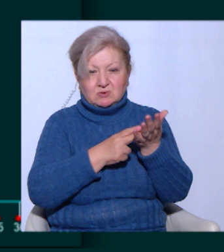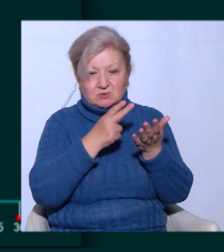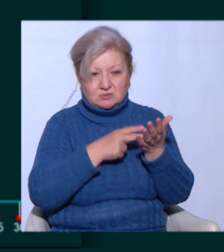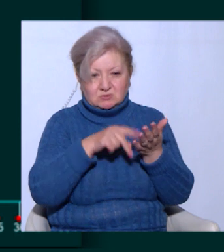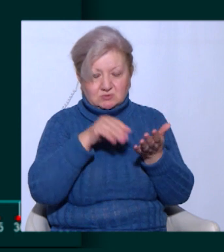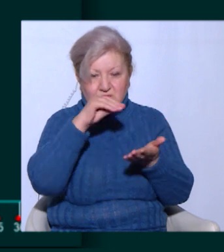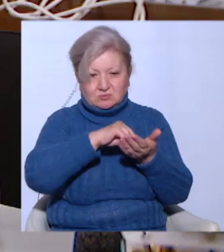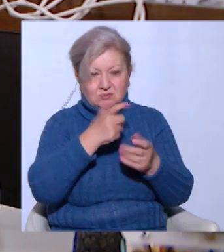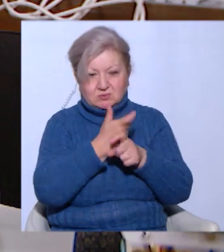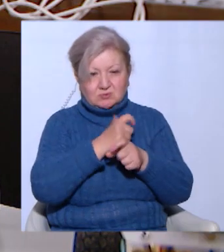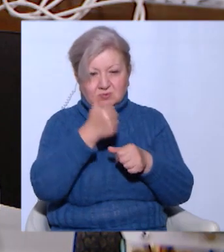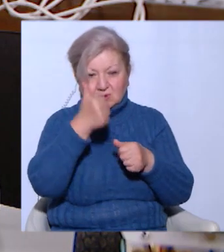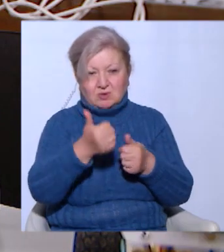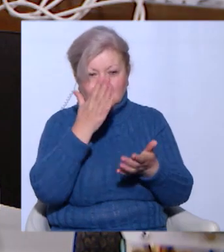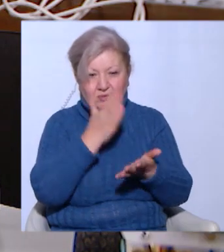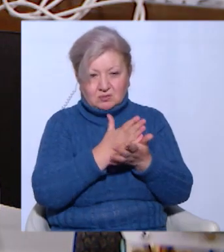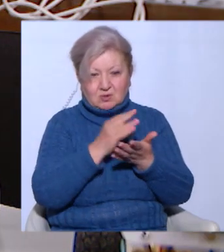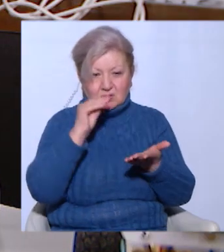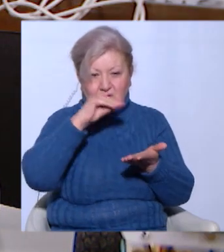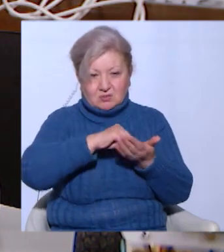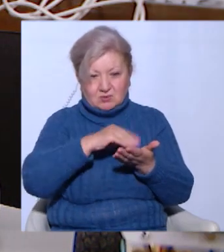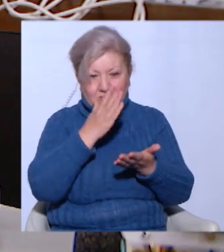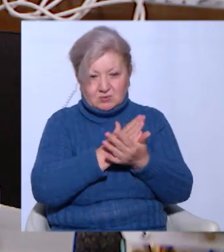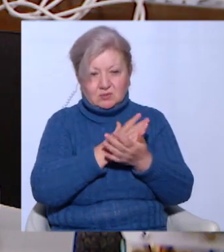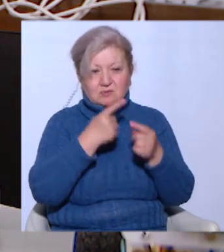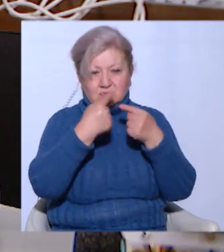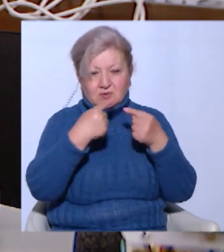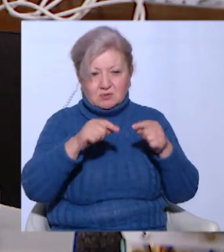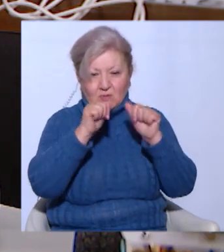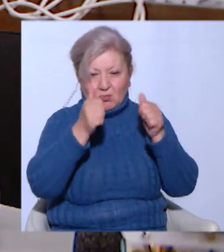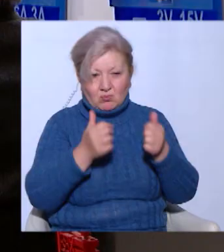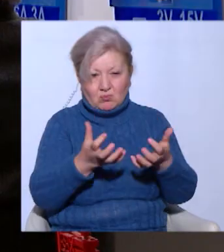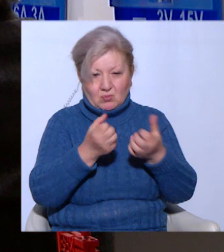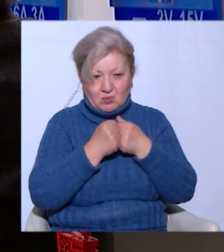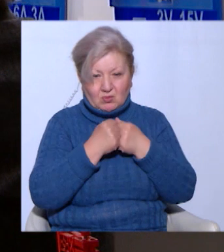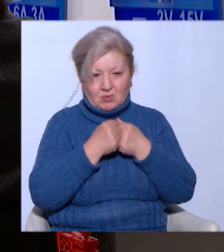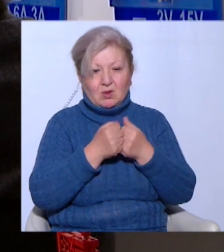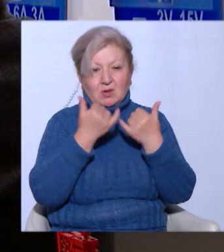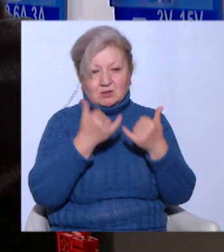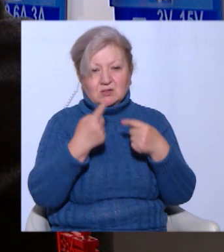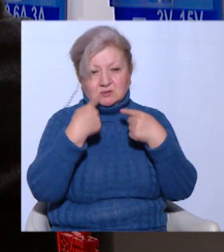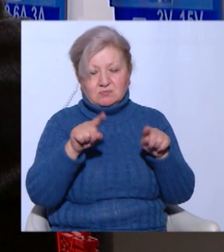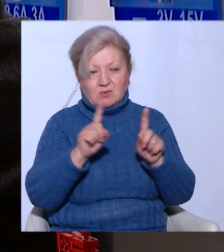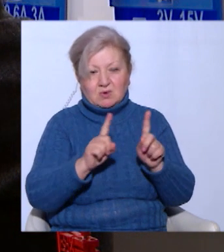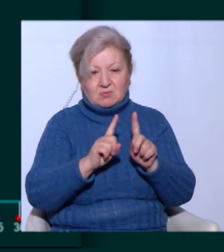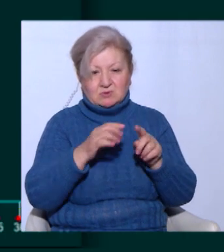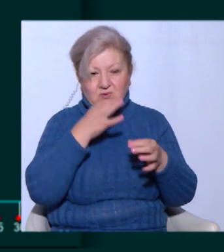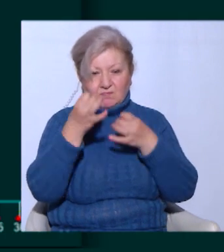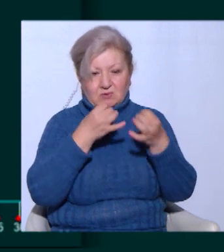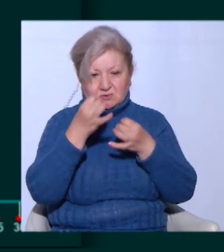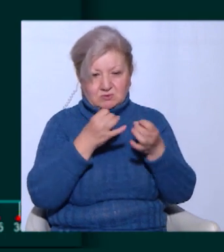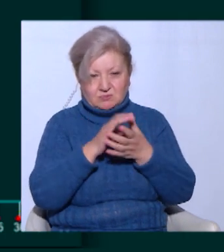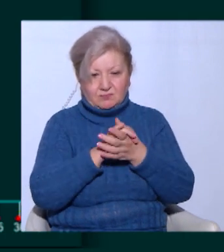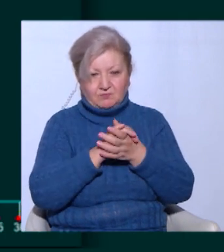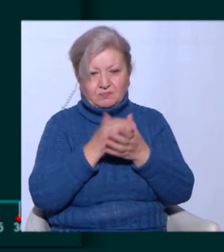ეს ნაწილი საკმაოდ კარგად არის აღწერილი. გამოყვანა სხვადასხვა ფორმულების დღეს ჩვენ სხვა